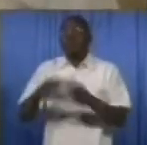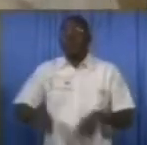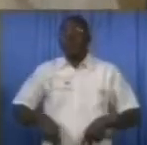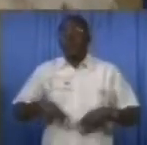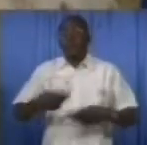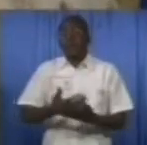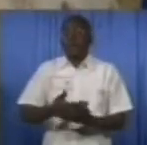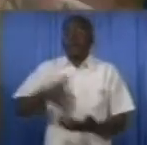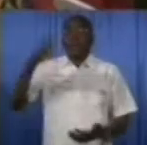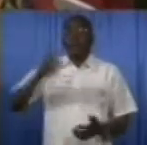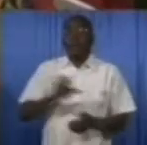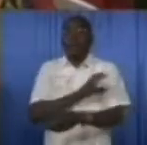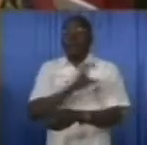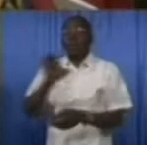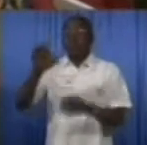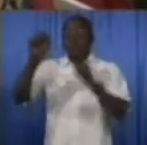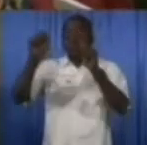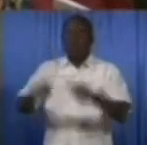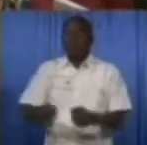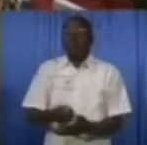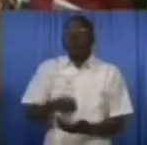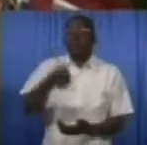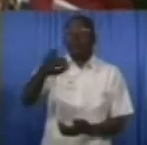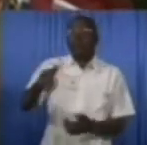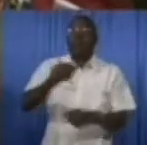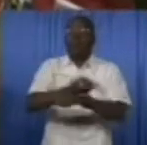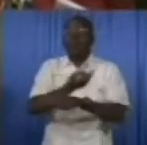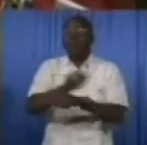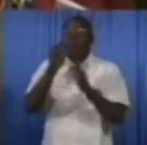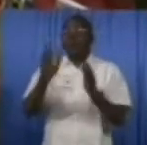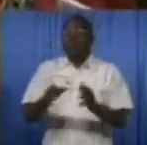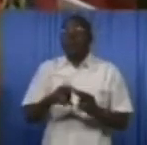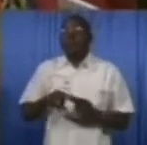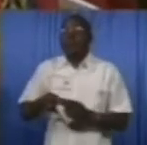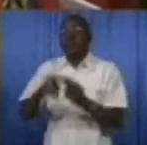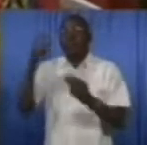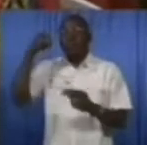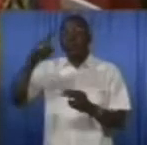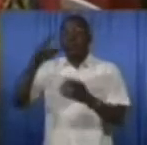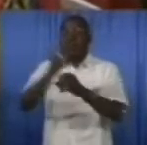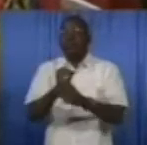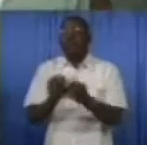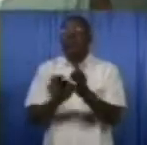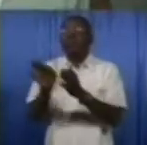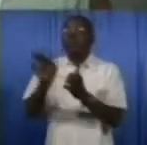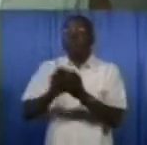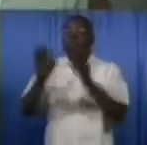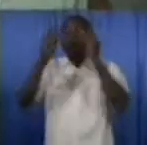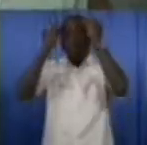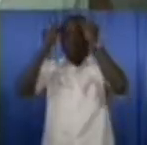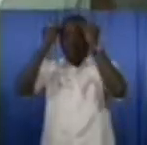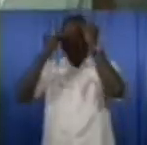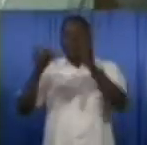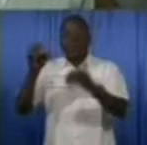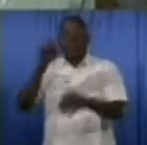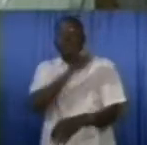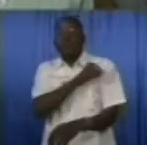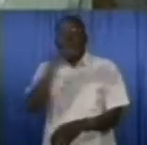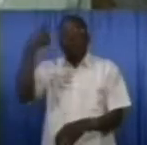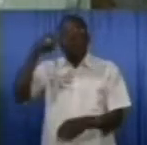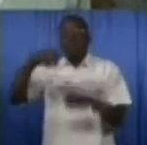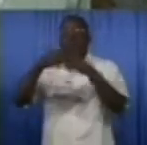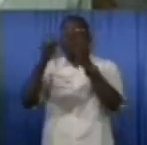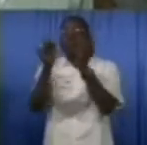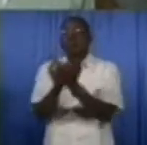et renforcer le pouvoir d'achat des travailleurs que l'unité d'action syndicale a pris en compte les préoccupations des syndicats de tous les secteurs